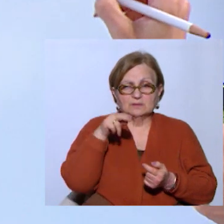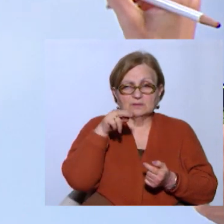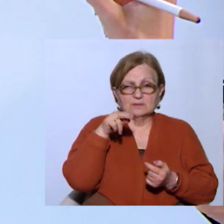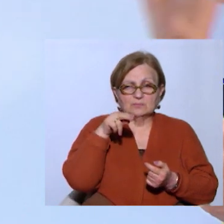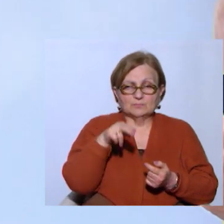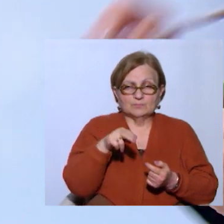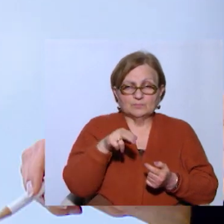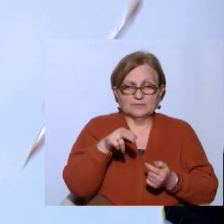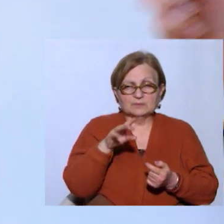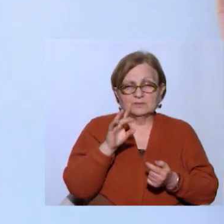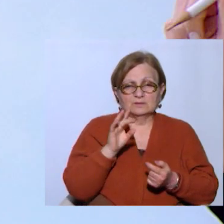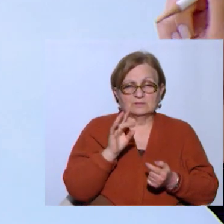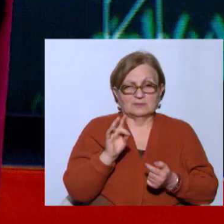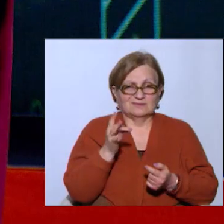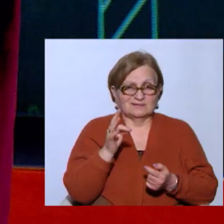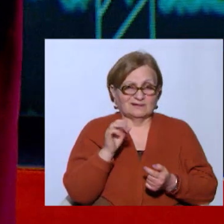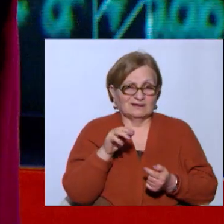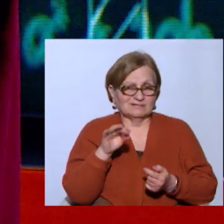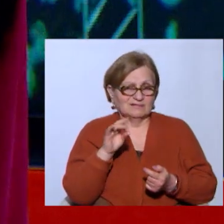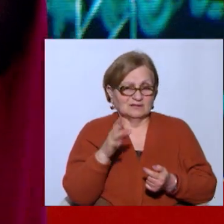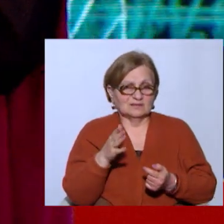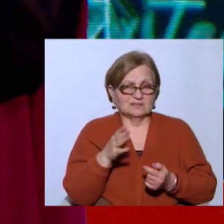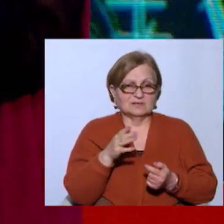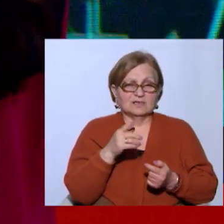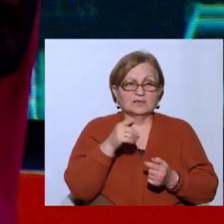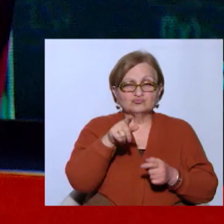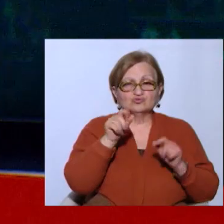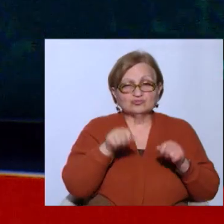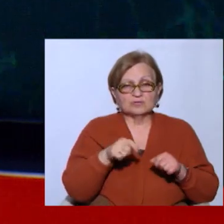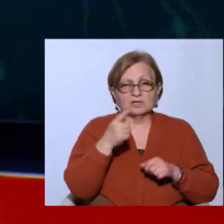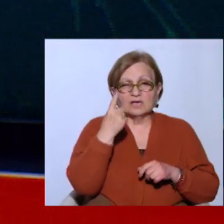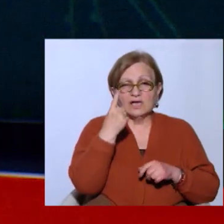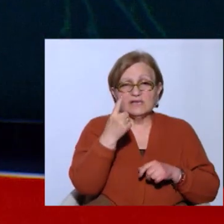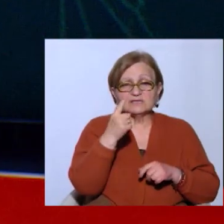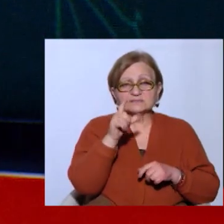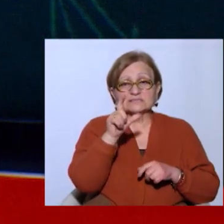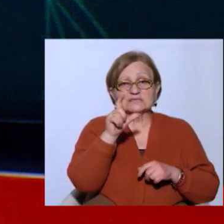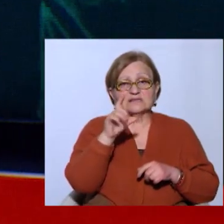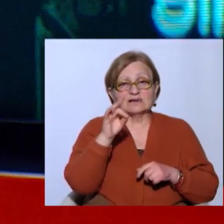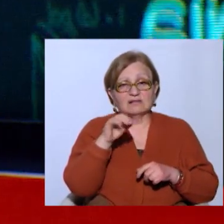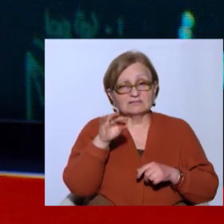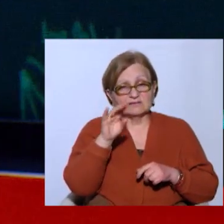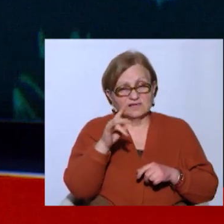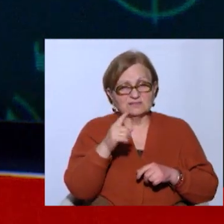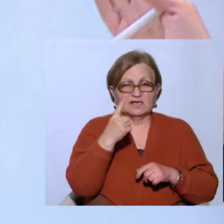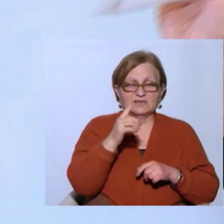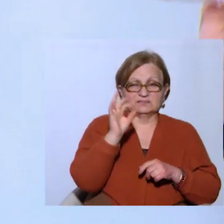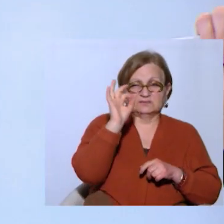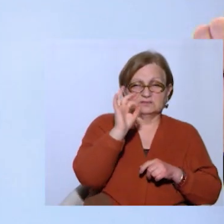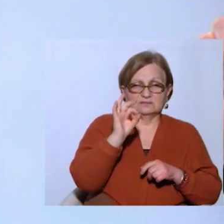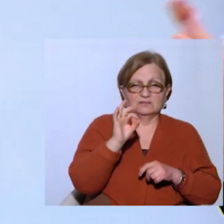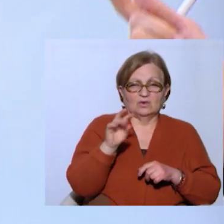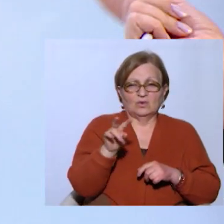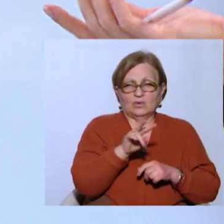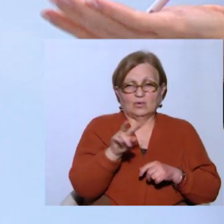რადიანს, ხო? ანუ აქედან შეგვიძლია ვთქვა, რა არის 1 რადიანი, რა არის 1 გრადუსი, ანუ 1 გრადუს შეესაბამება, ანუ პროპორციის